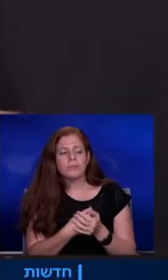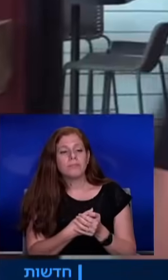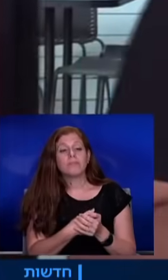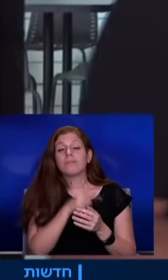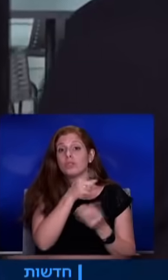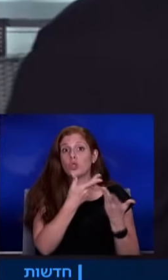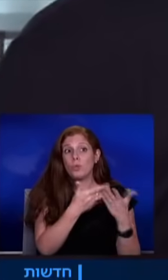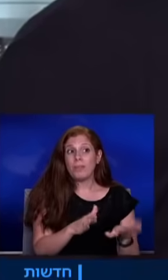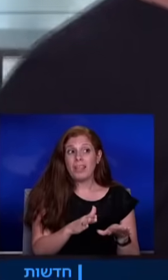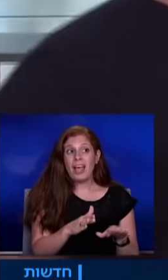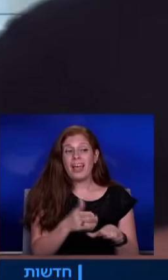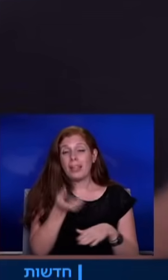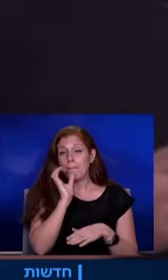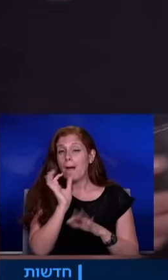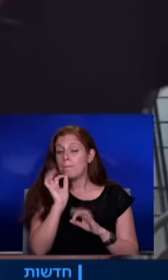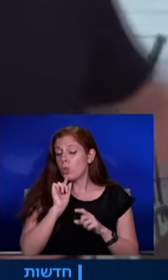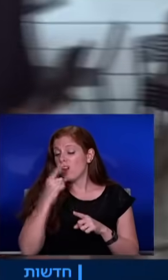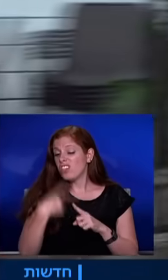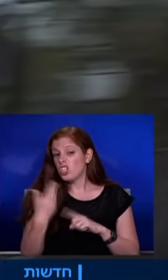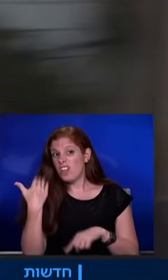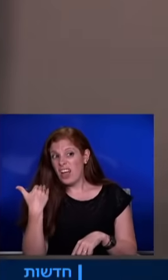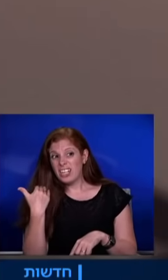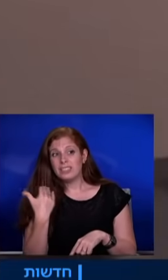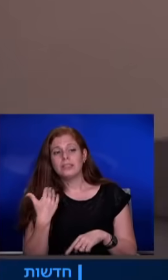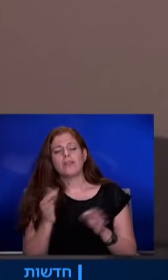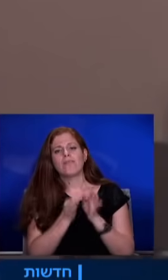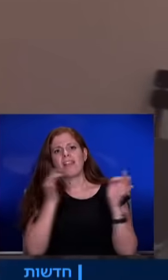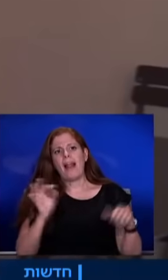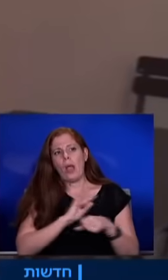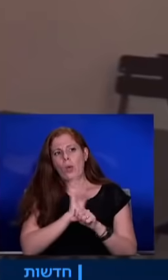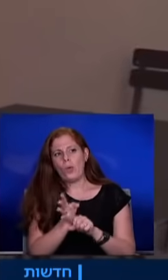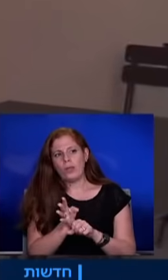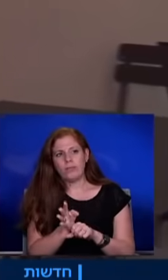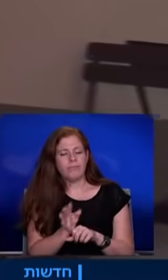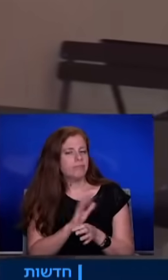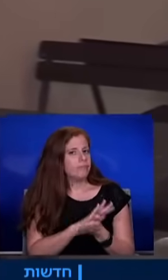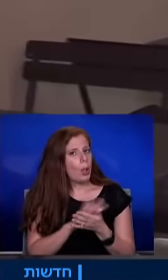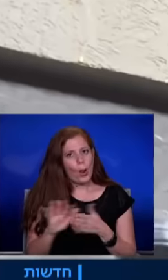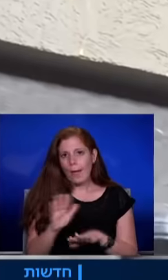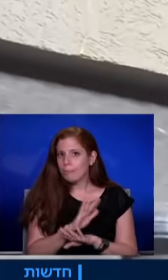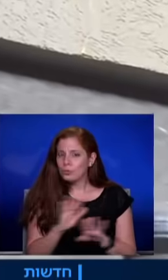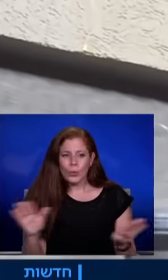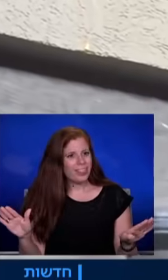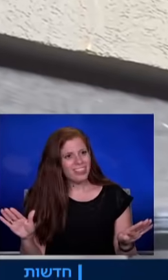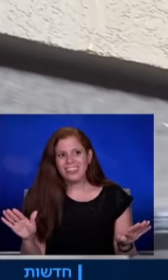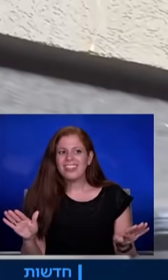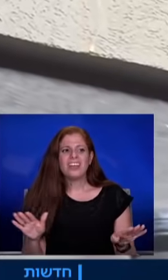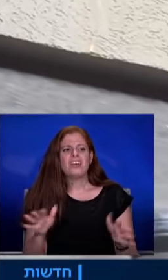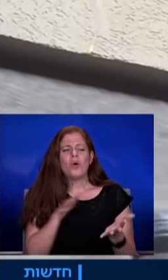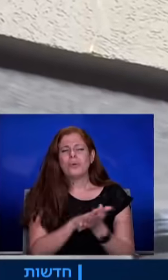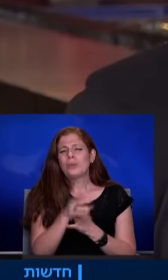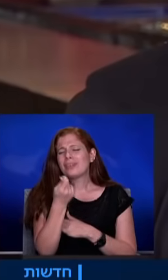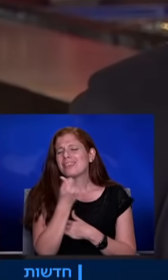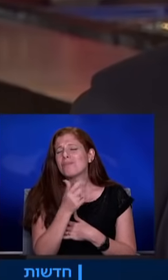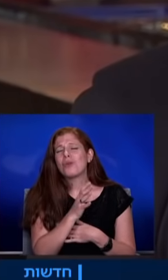ג'יה גרדן בדיוק לפני שנה וחצי, פרצה הקורונה. לא היה פשוט לגמרי, הוצאות כספיות גדולות